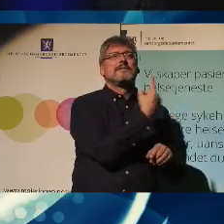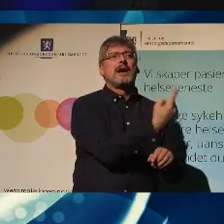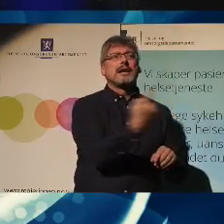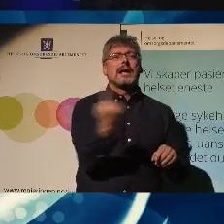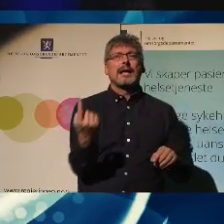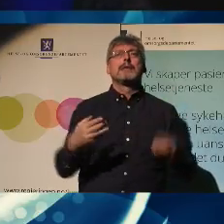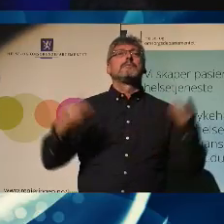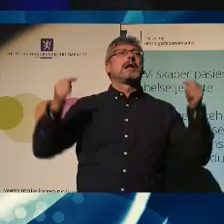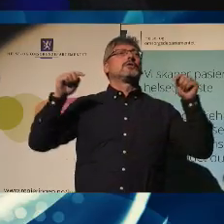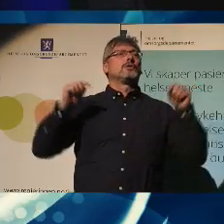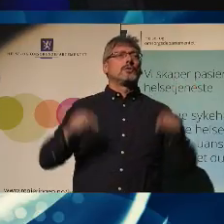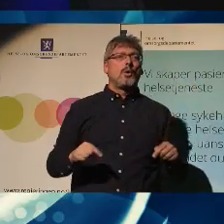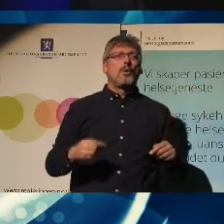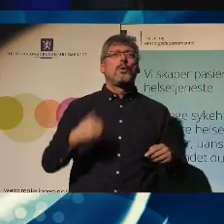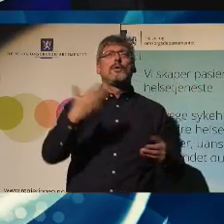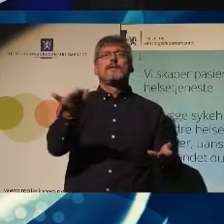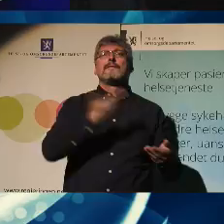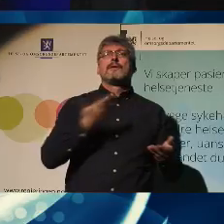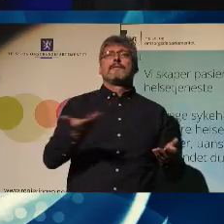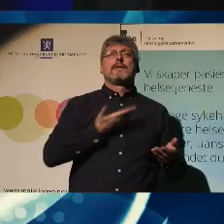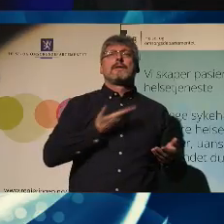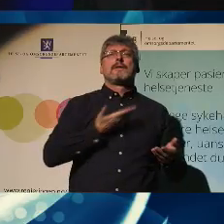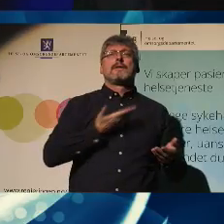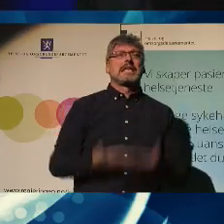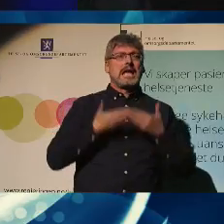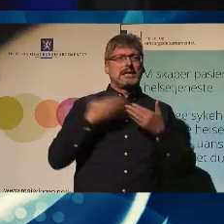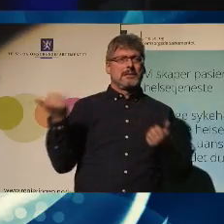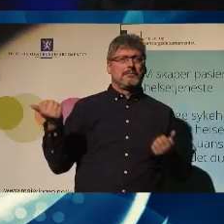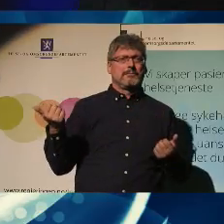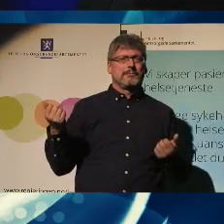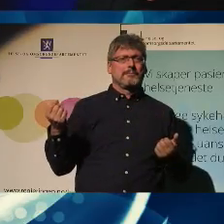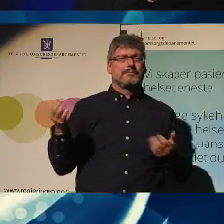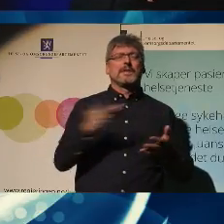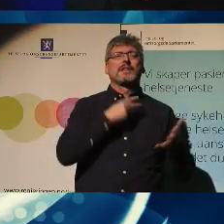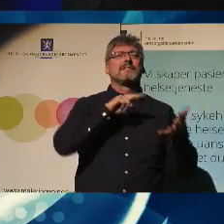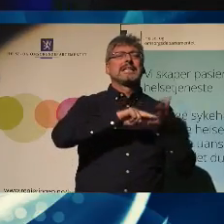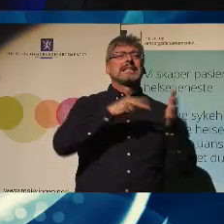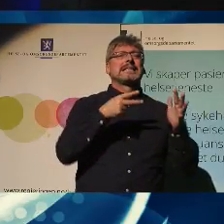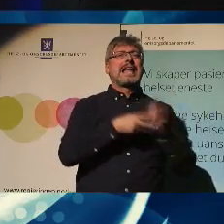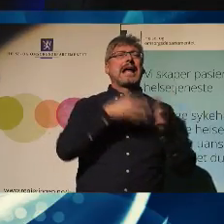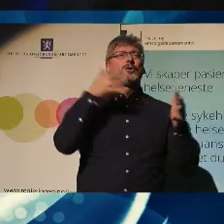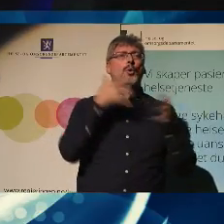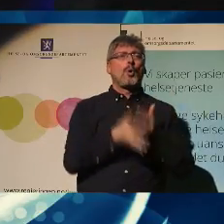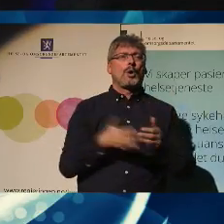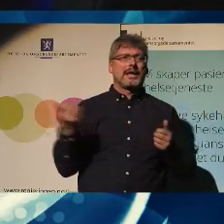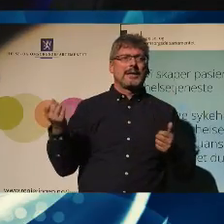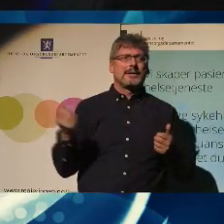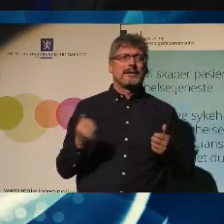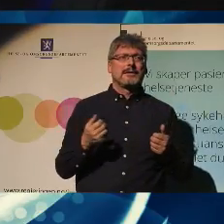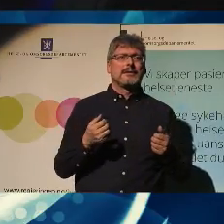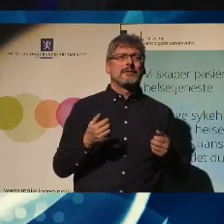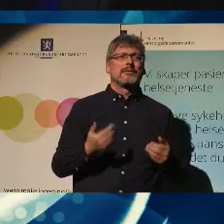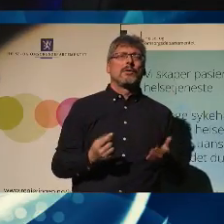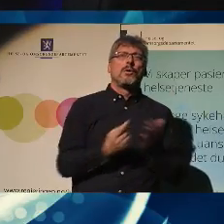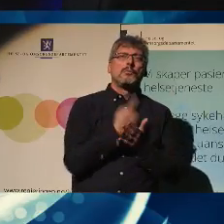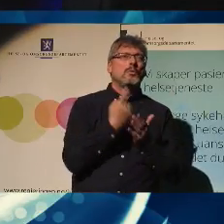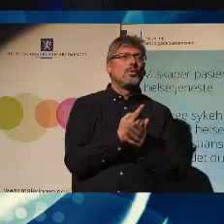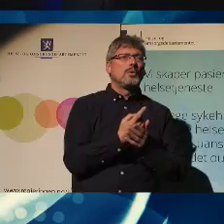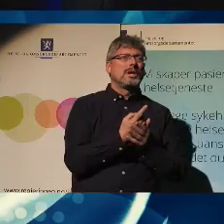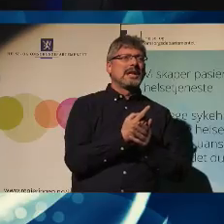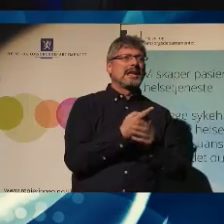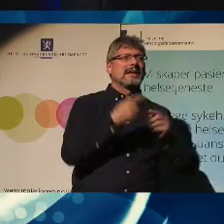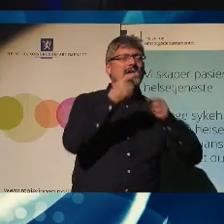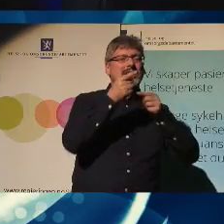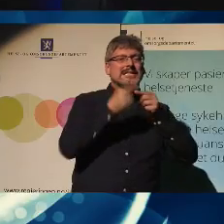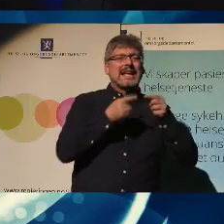Men vi får nå veldig, veldig hjelp, om du vil, av teknologien og muligheten for å sekvensere